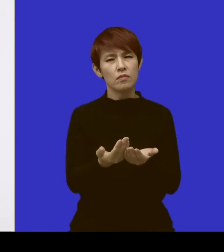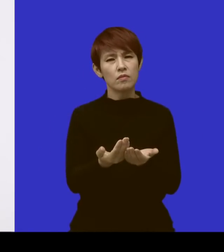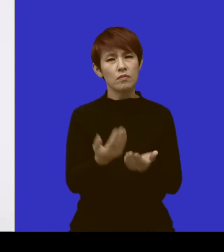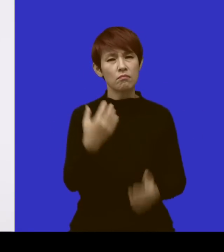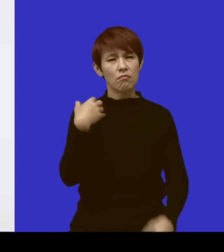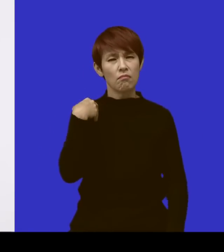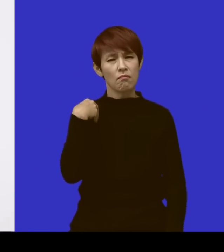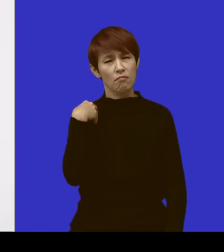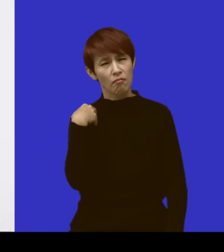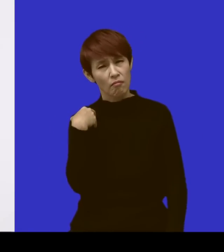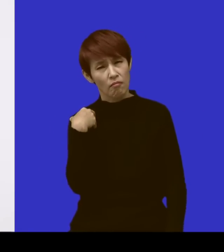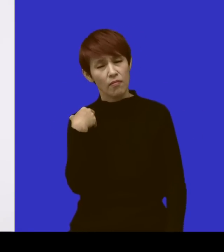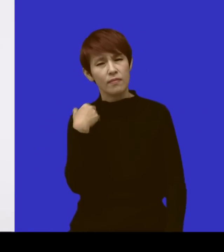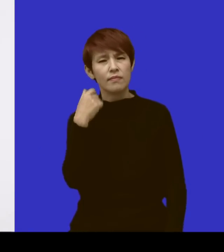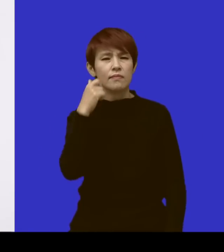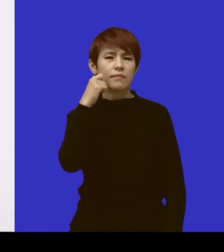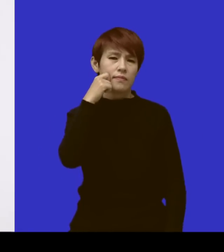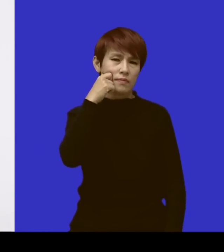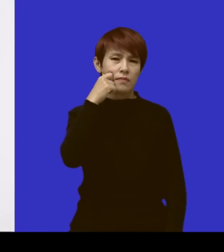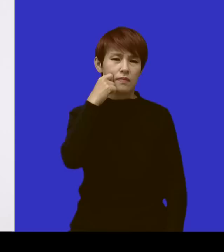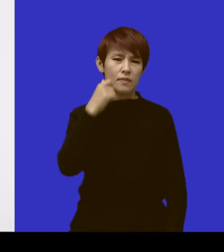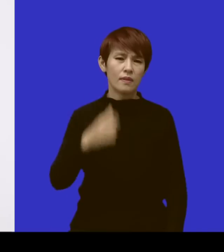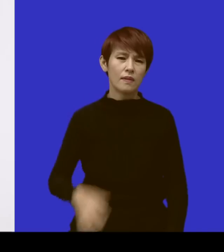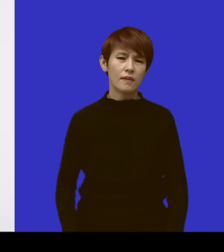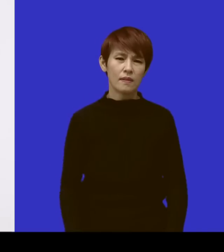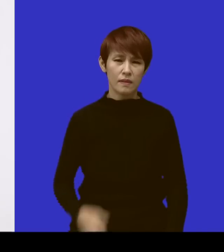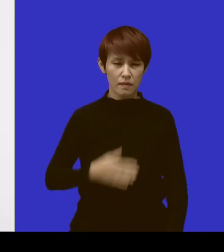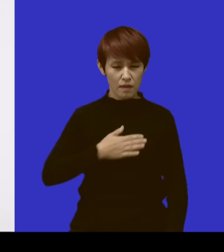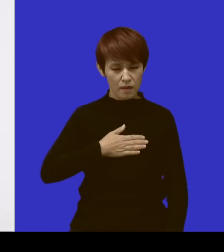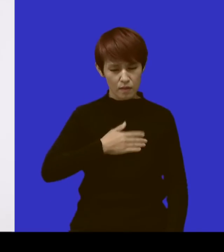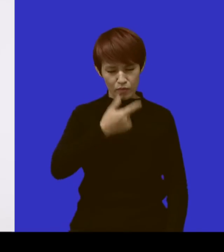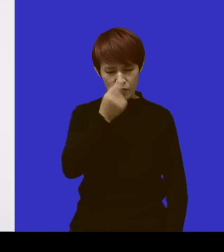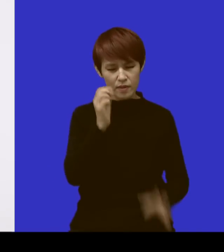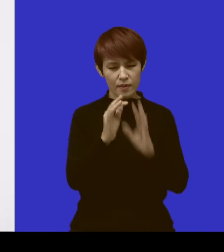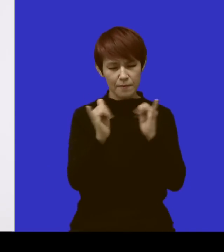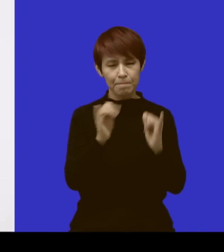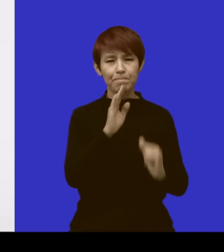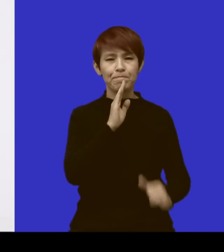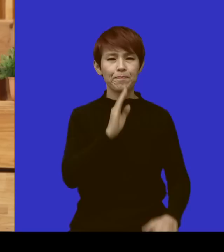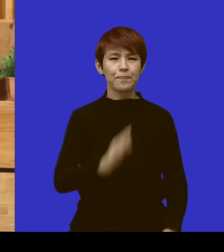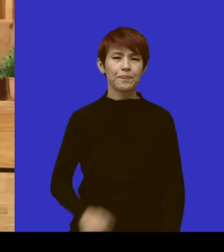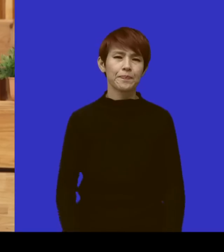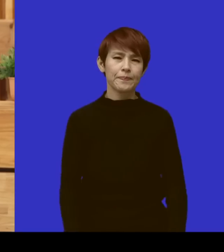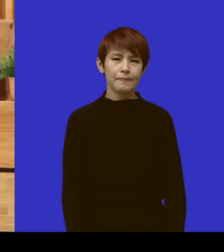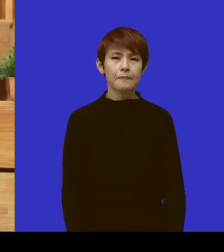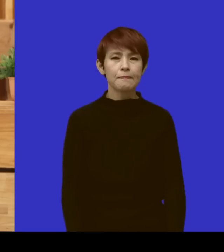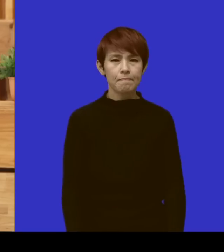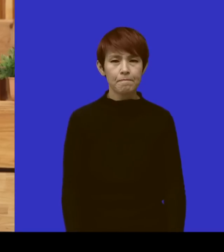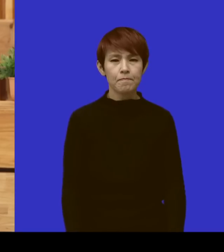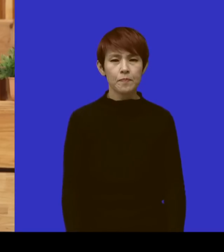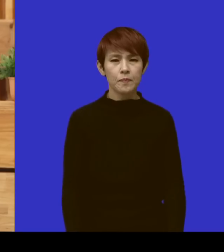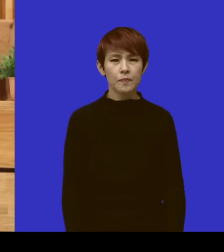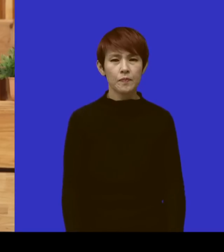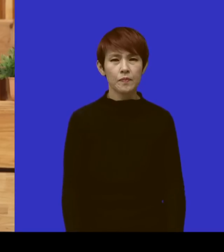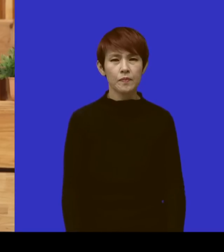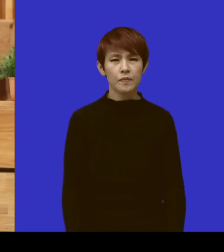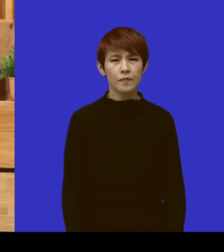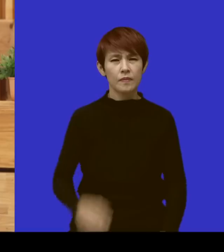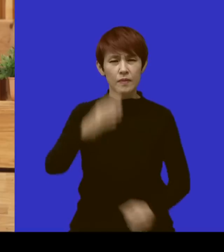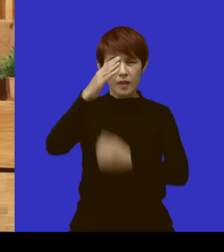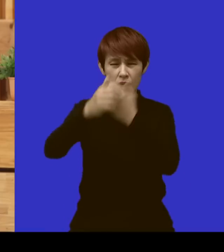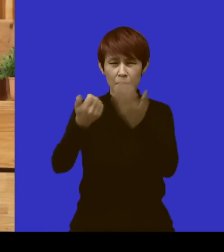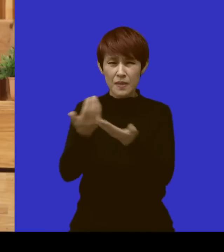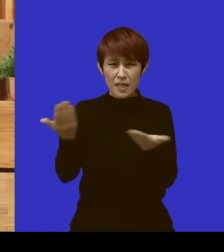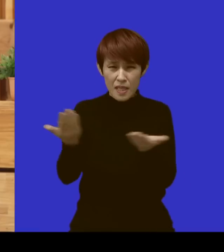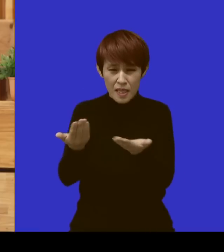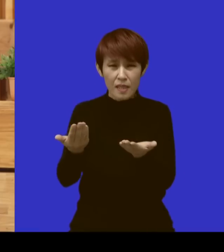감당하기에는 예. 저는 좀 많이 부족했었던 것 같아요. 아니 뭐 사역을 떠나서